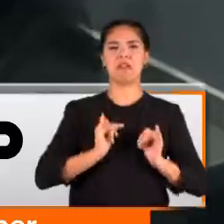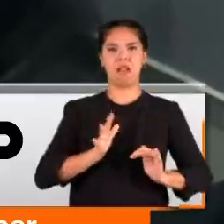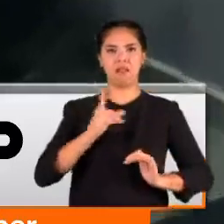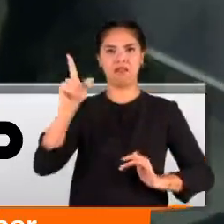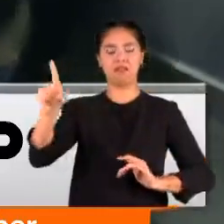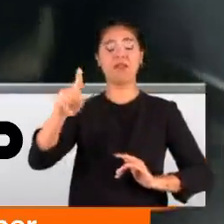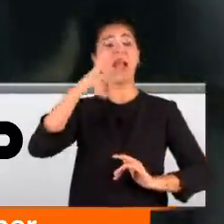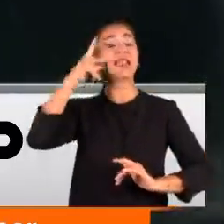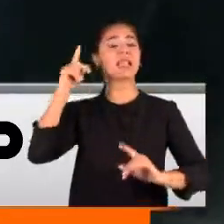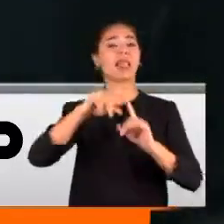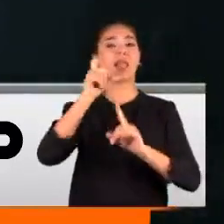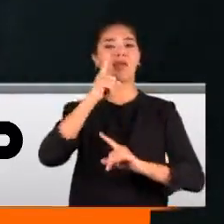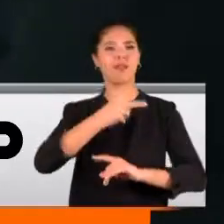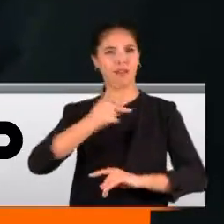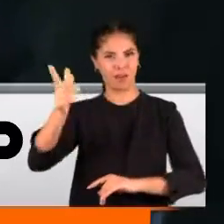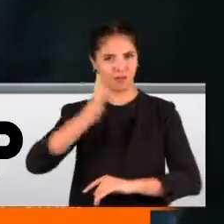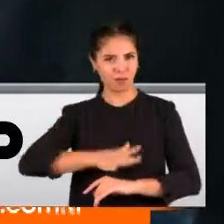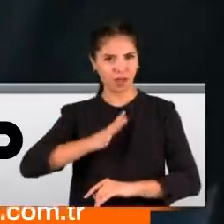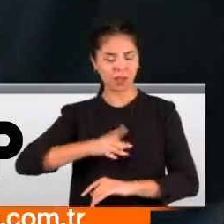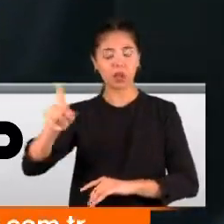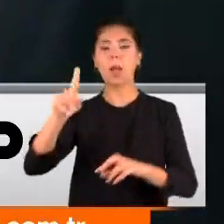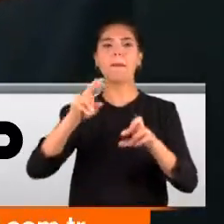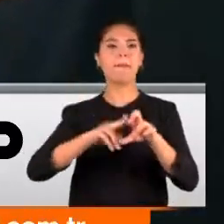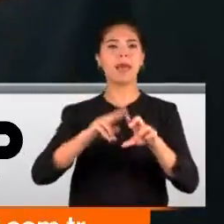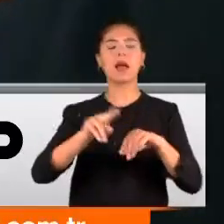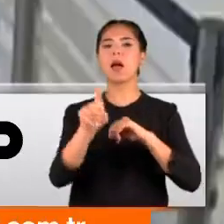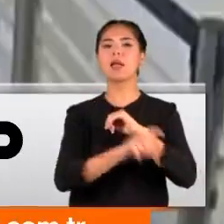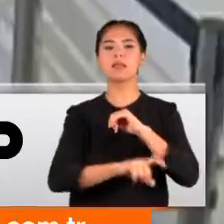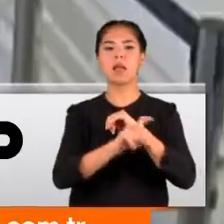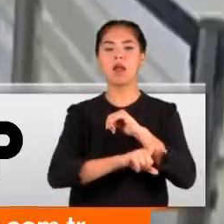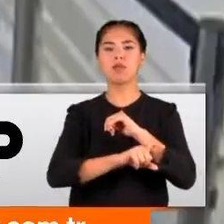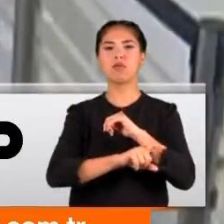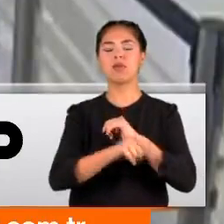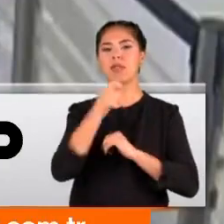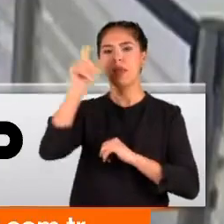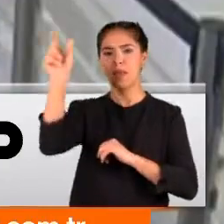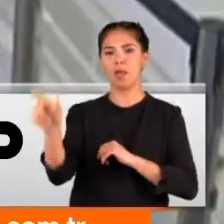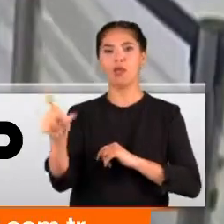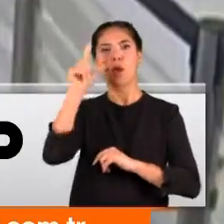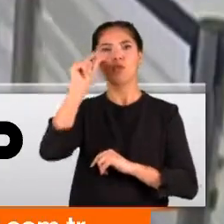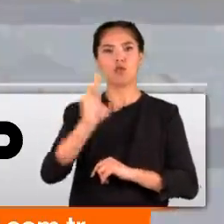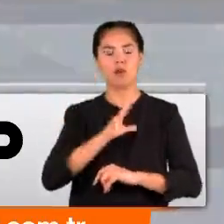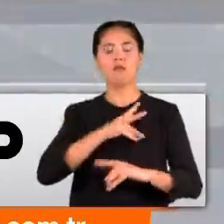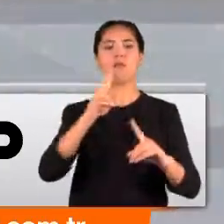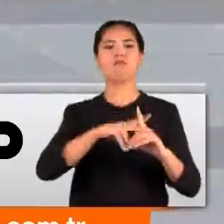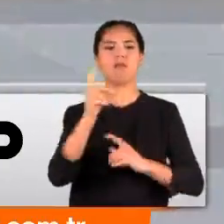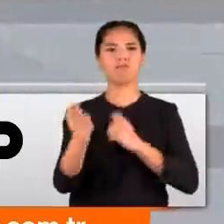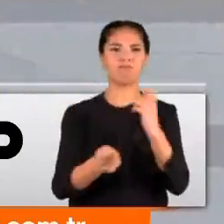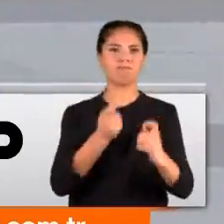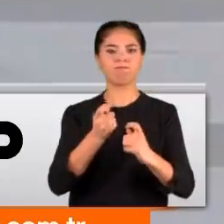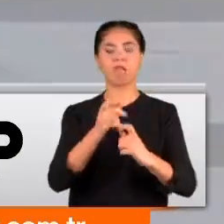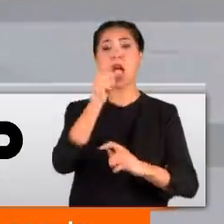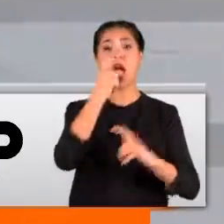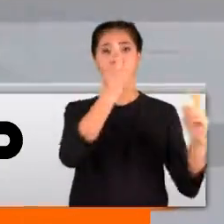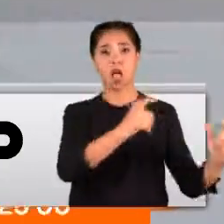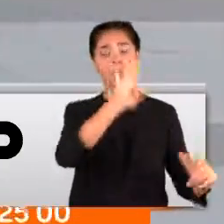kimlikle kaçmak istedi. PKK'lı terörist Rıdvan Hozman'ın şüpheli tavırları polisi harekete geçirdi. Ankara'dan İstanbul'a